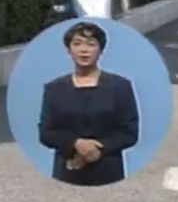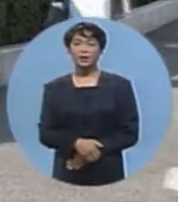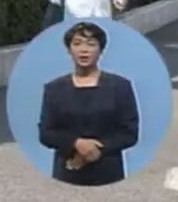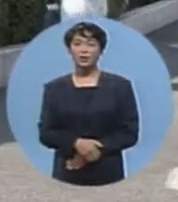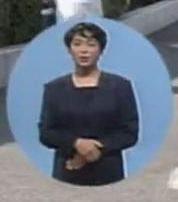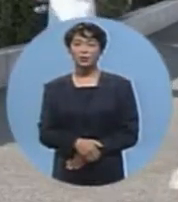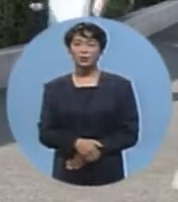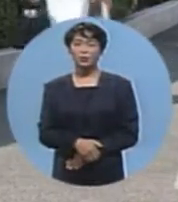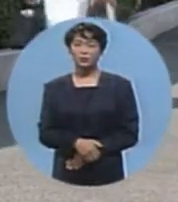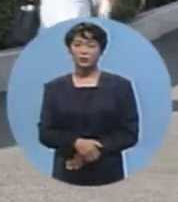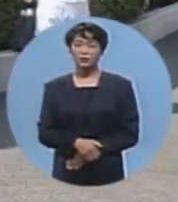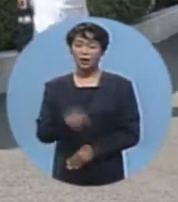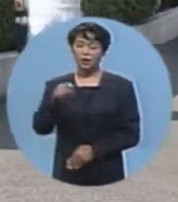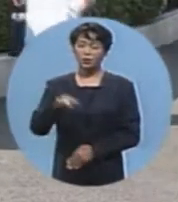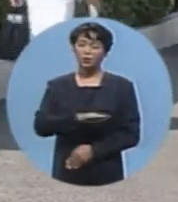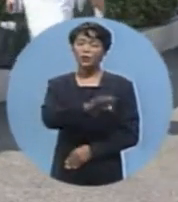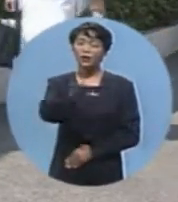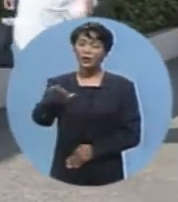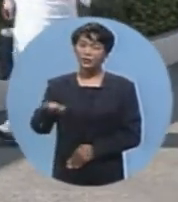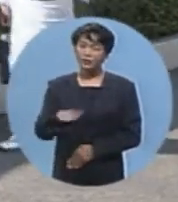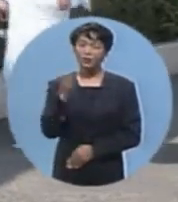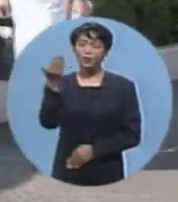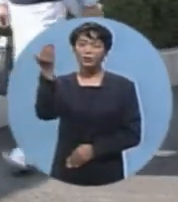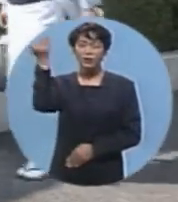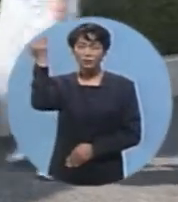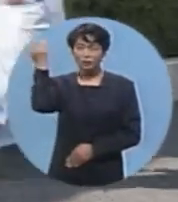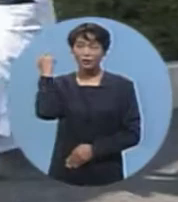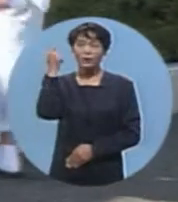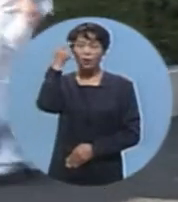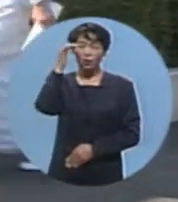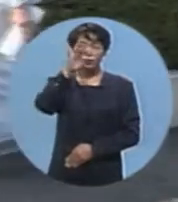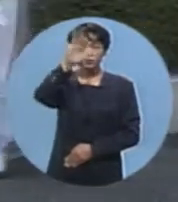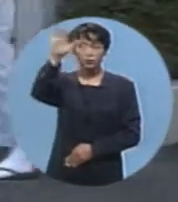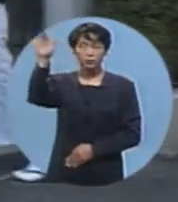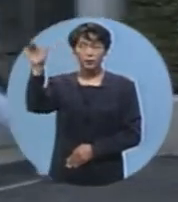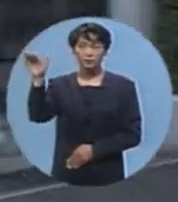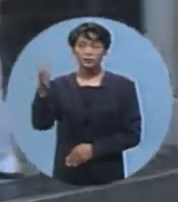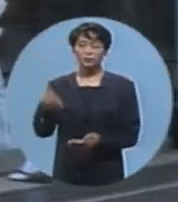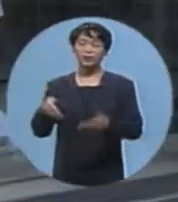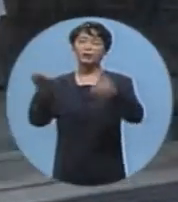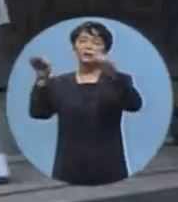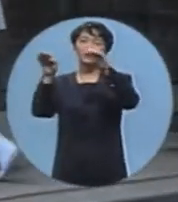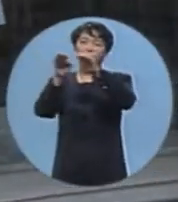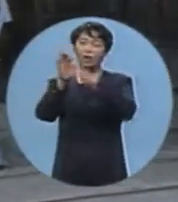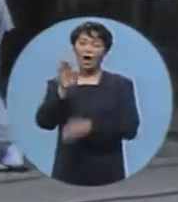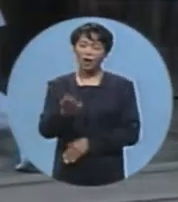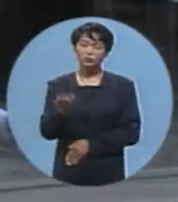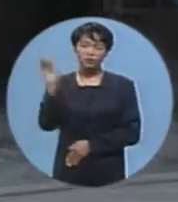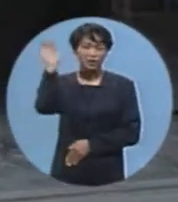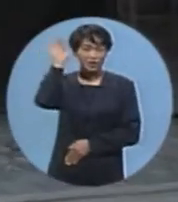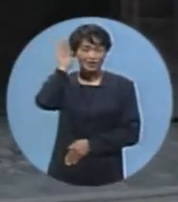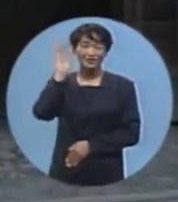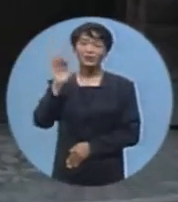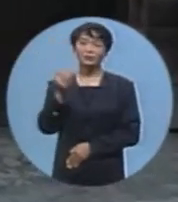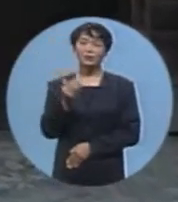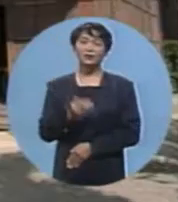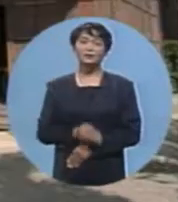確かこの辺にご先祖様を忍ばせる建物があるって聞いたんだけどな。